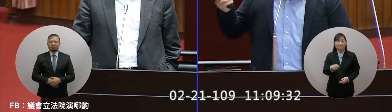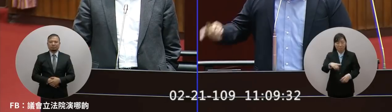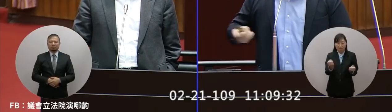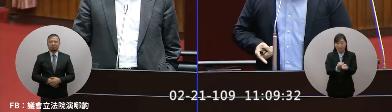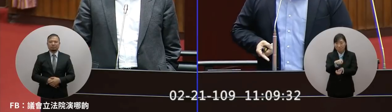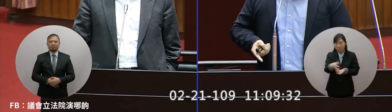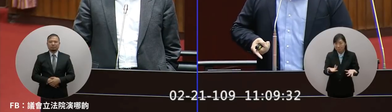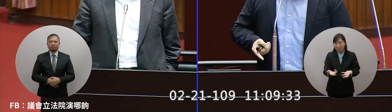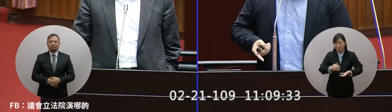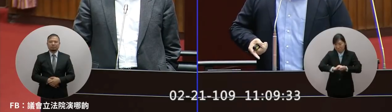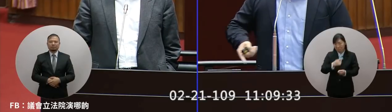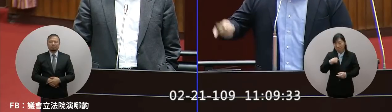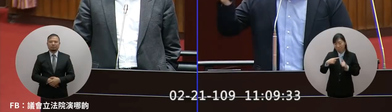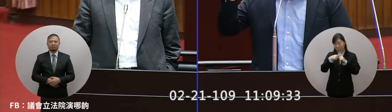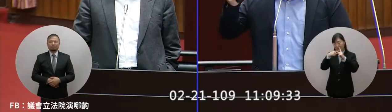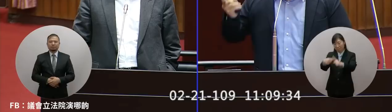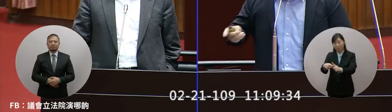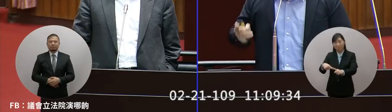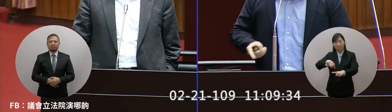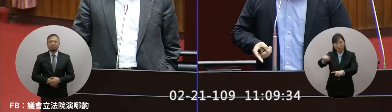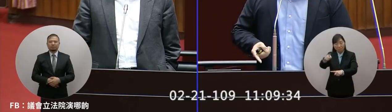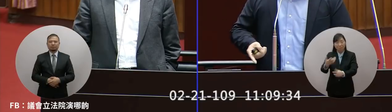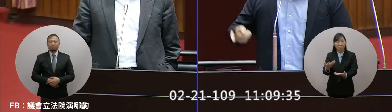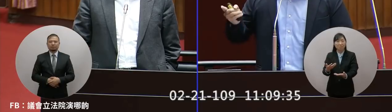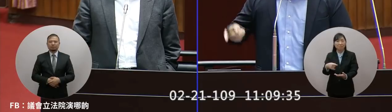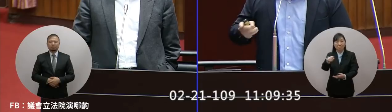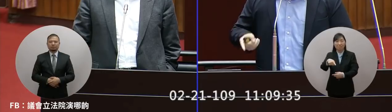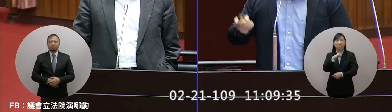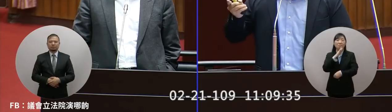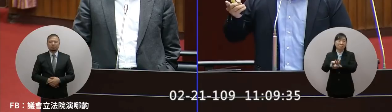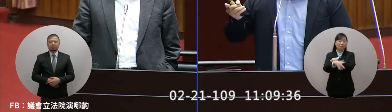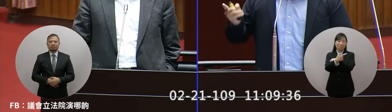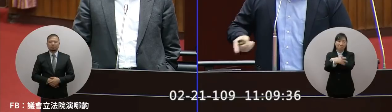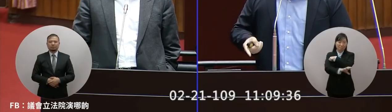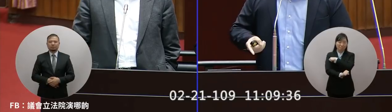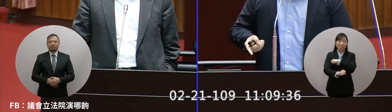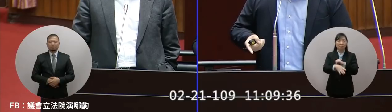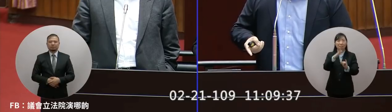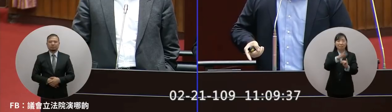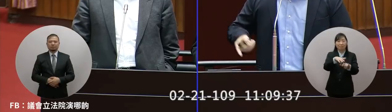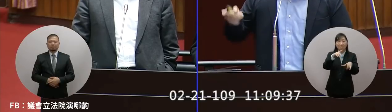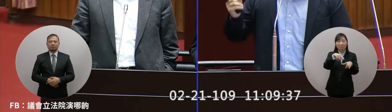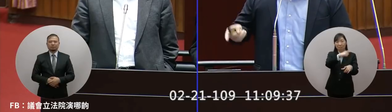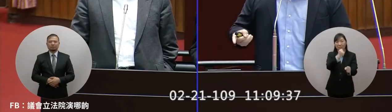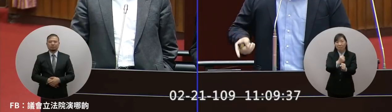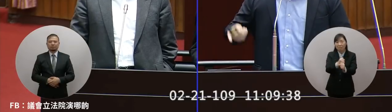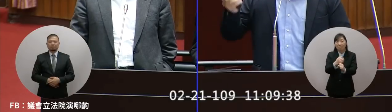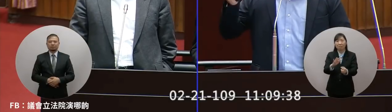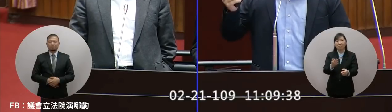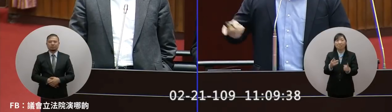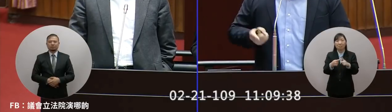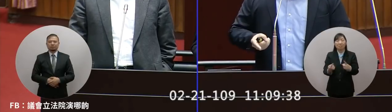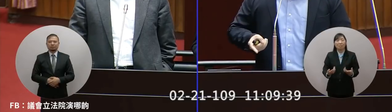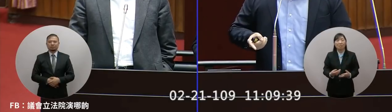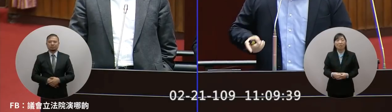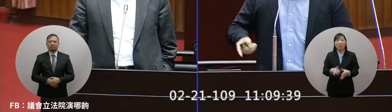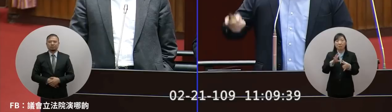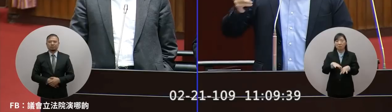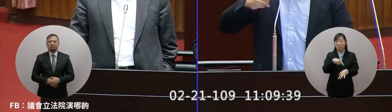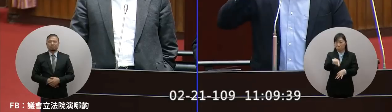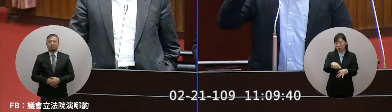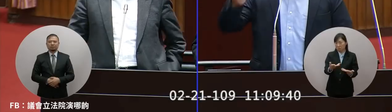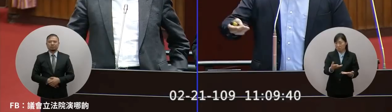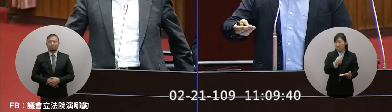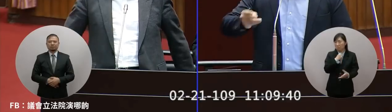后他必须要去处理。然后他是最基层的这个殡葬业的劳工，好，那是不是就是说也注意到这个问